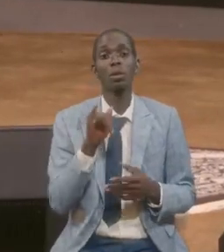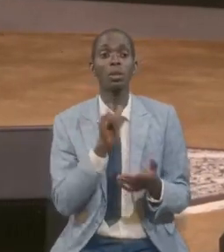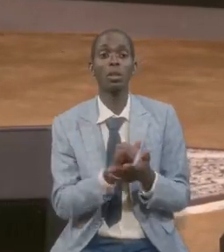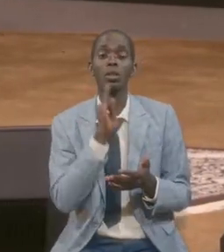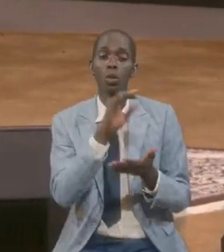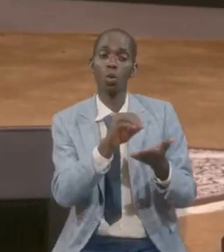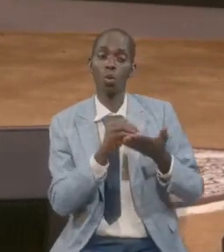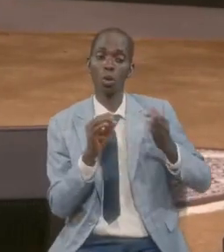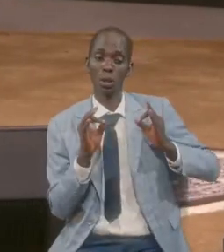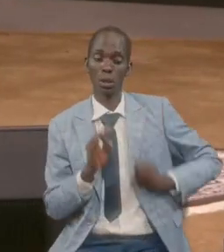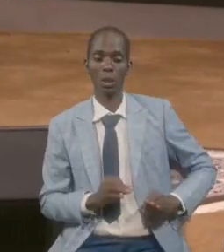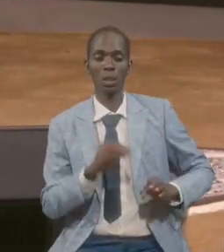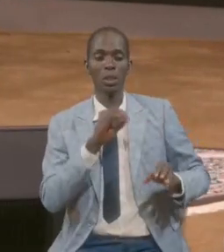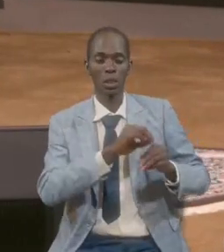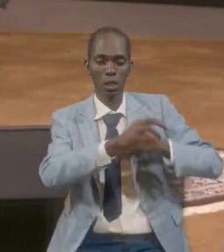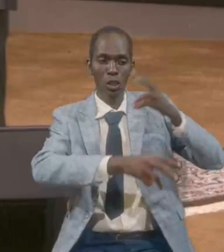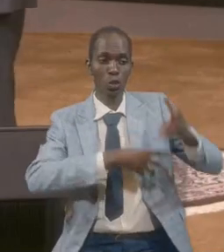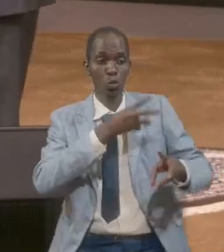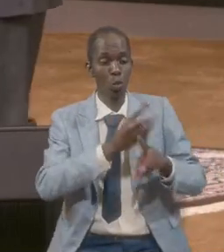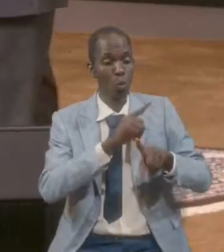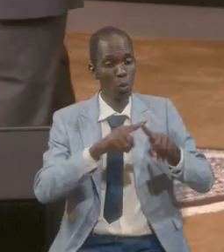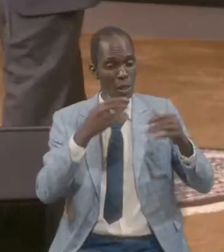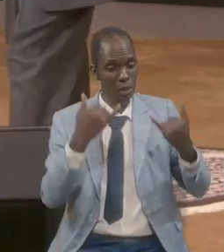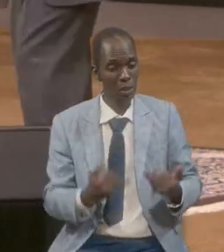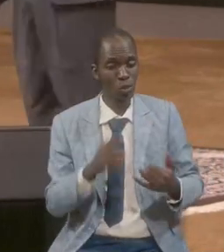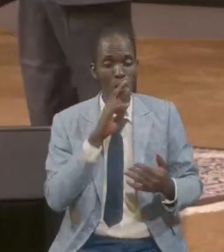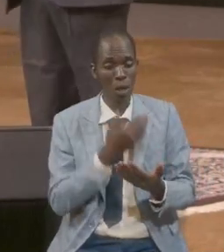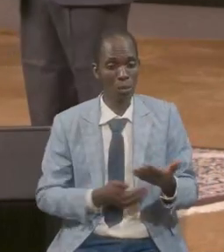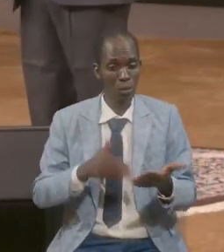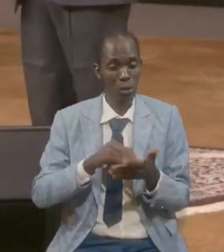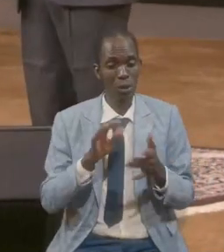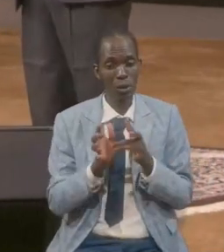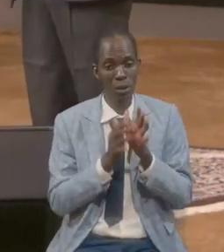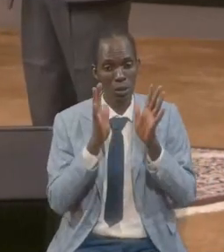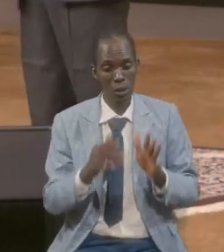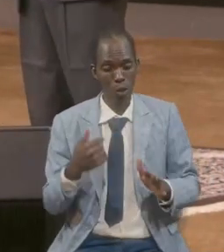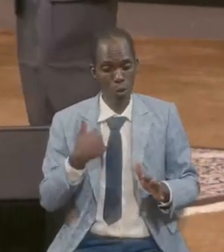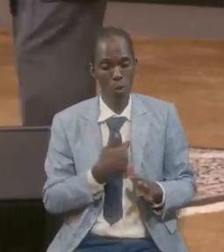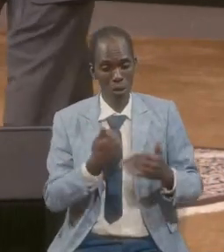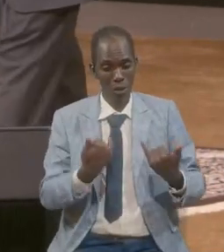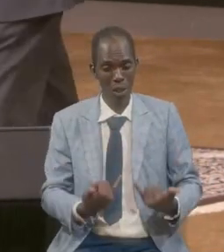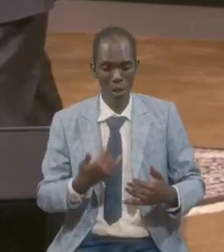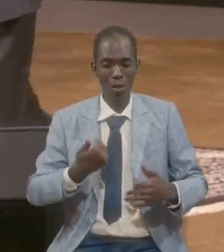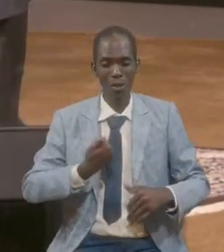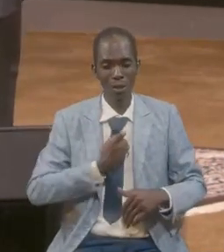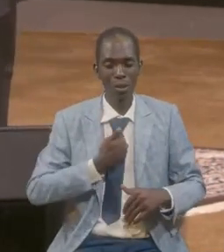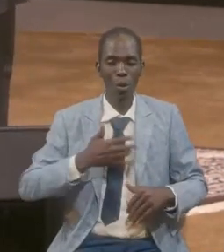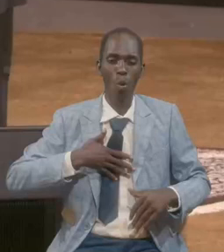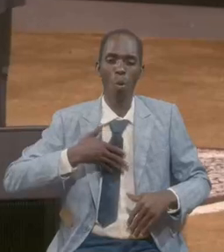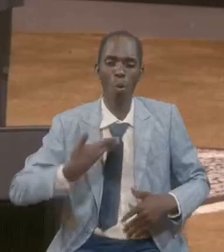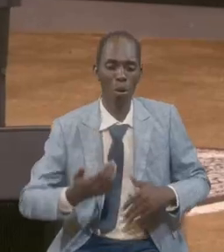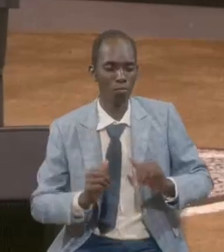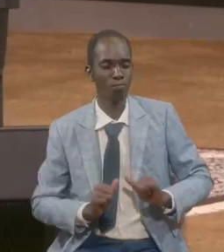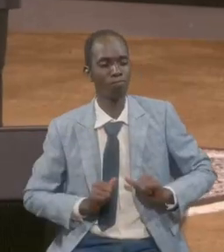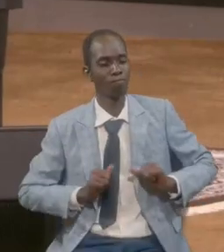Maintenant vous êtes à Christ. La consécration qu'on amène, c'est que délibérément, intentionnellement, on s'en